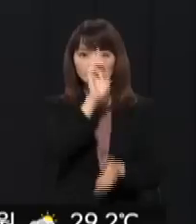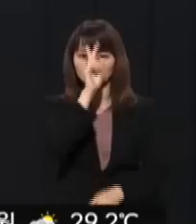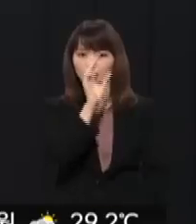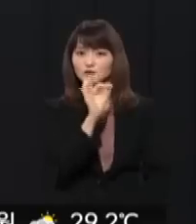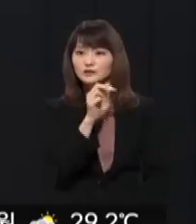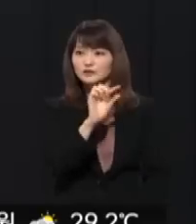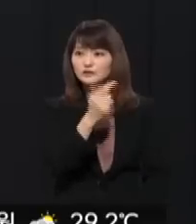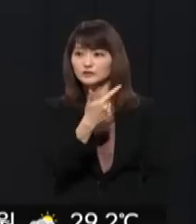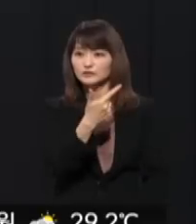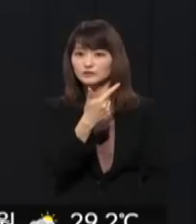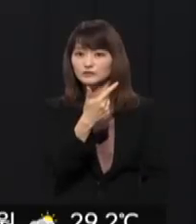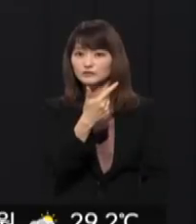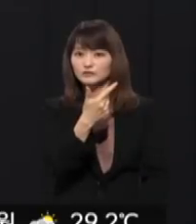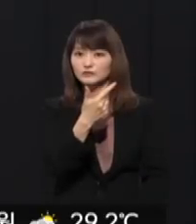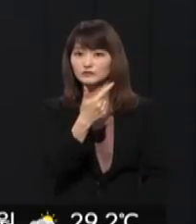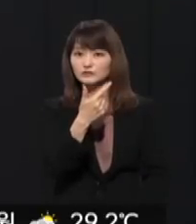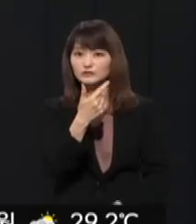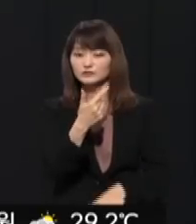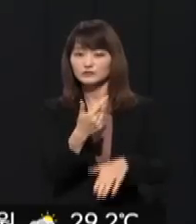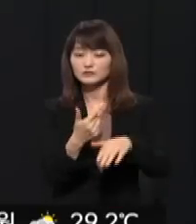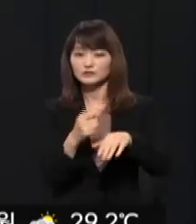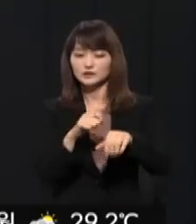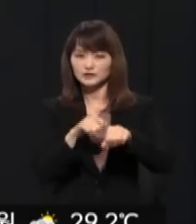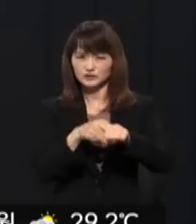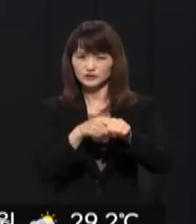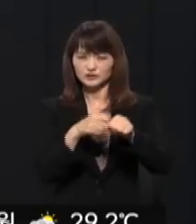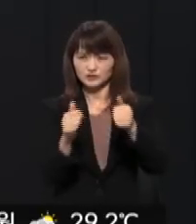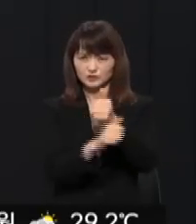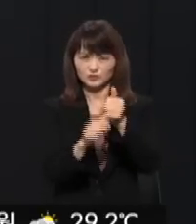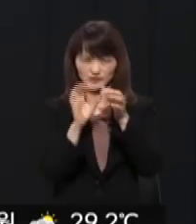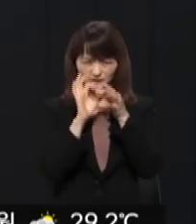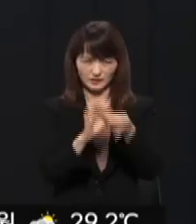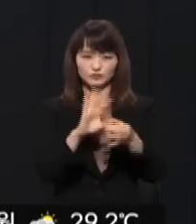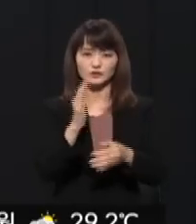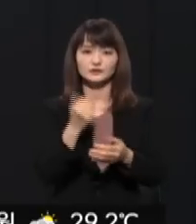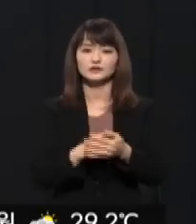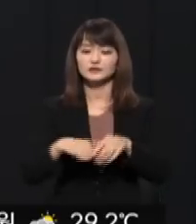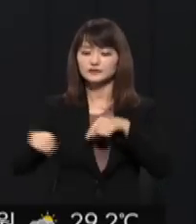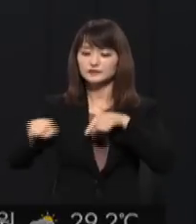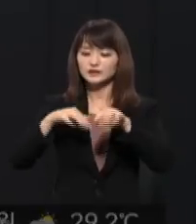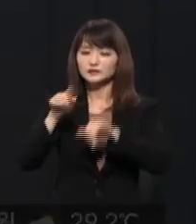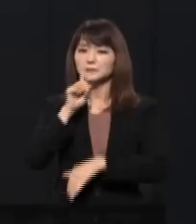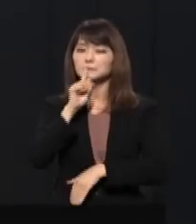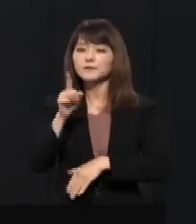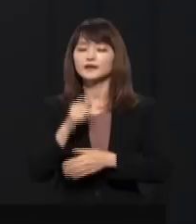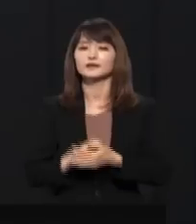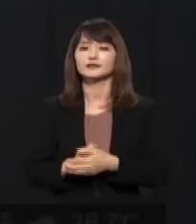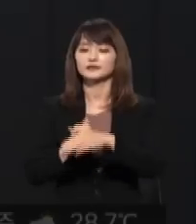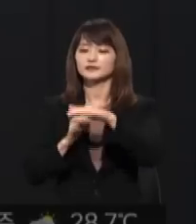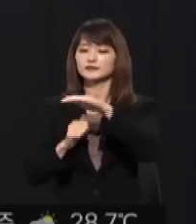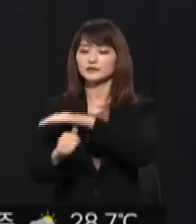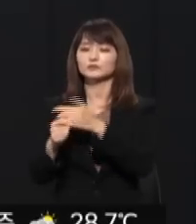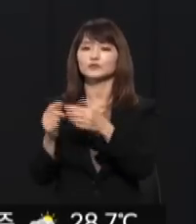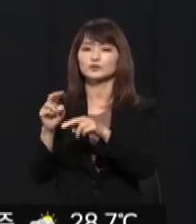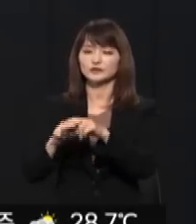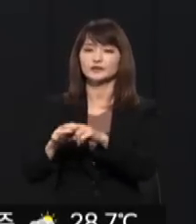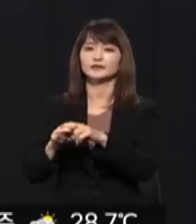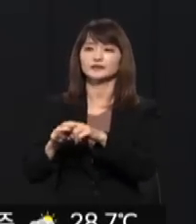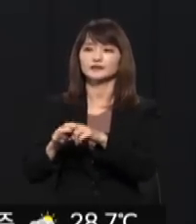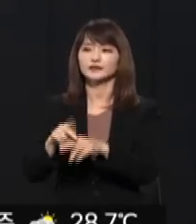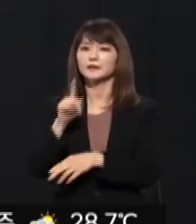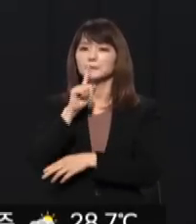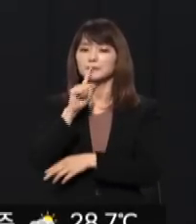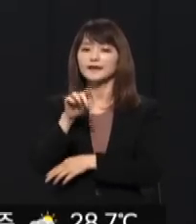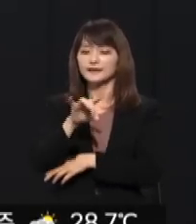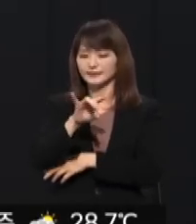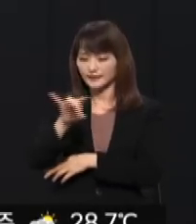박용직은 계속 계속 받아야 되는 거거든요 그러니까 이게 말이 안 되는 거잖아요 정치인의 말 대표급의 말 한마디 한 마디를 가지고 윤리가 판단하는 거 자체가